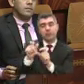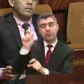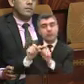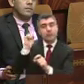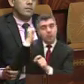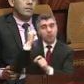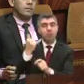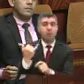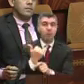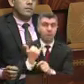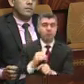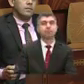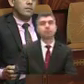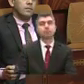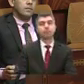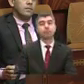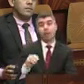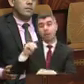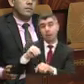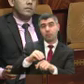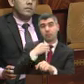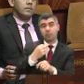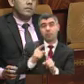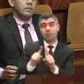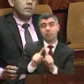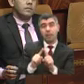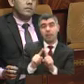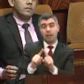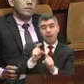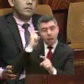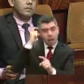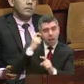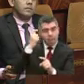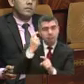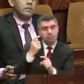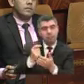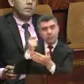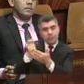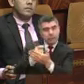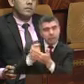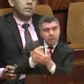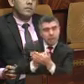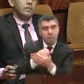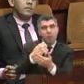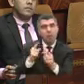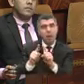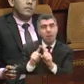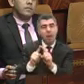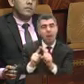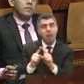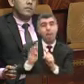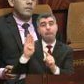قويا. من جهة أخرى سيد الوزير، والتأليف المدرسي ليس فقط حكرا على السك الثانوي والإعدادي والابتدائي، كذلك إلى